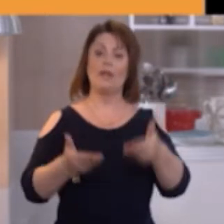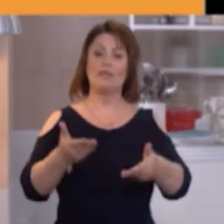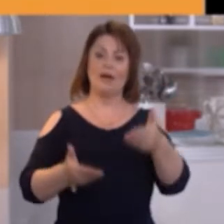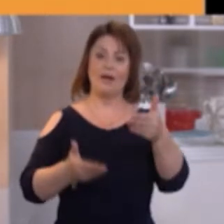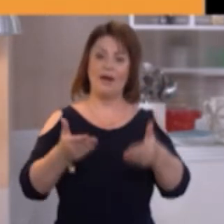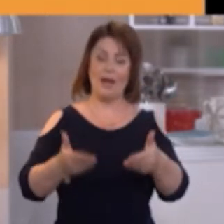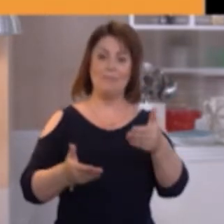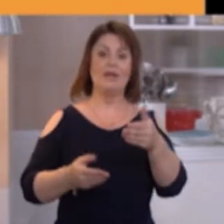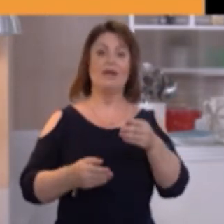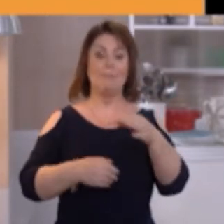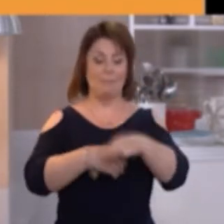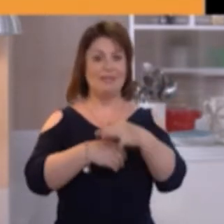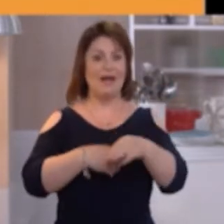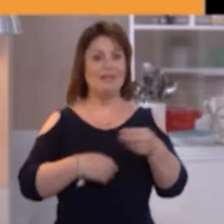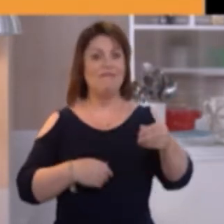di fecola di patate,